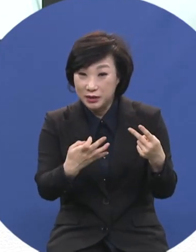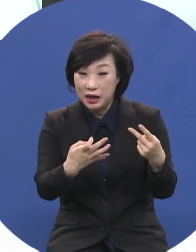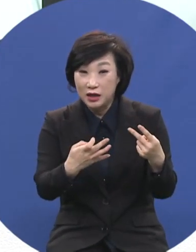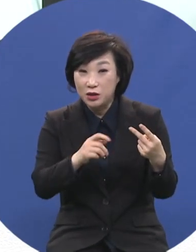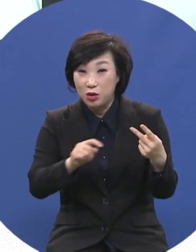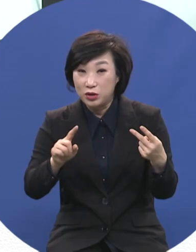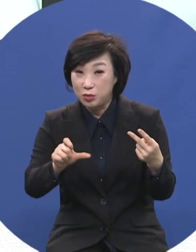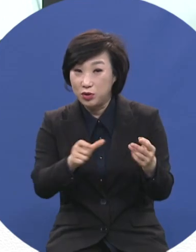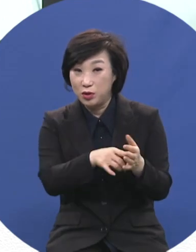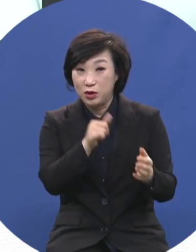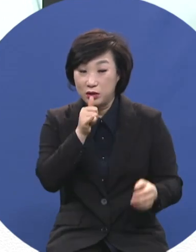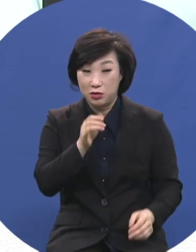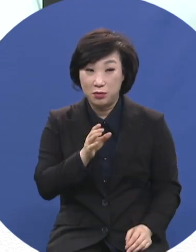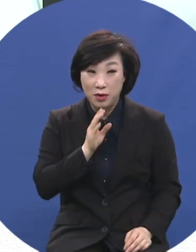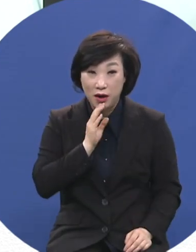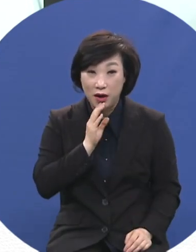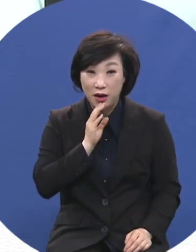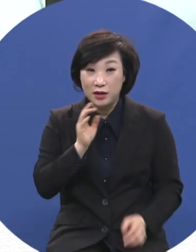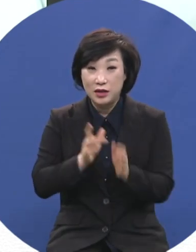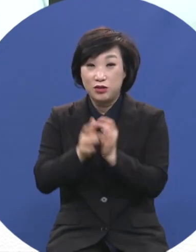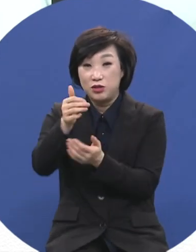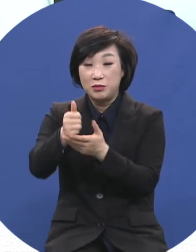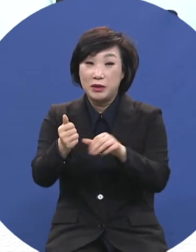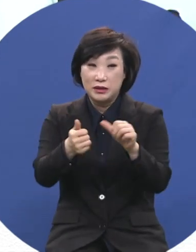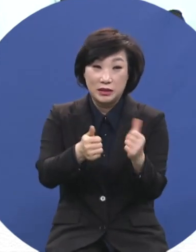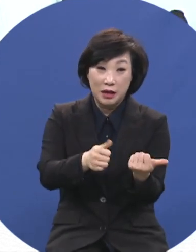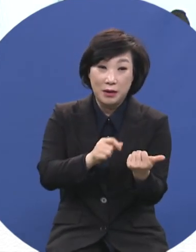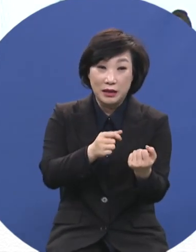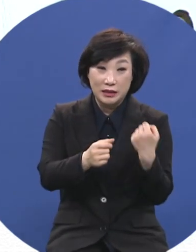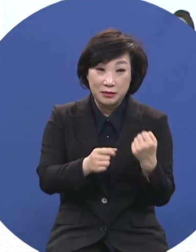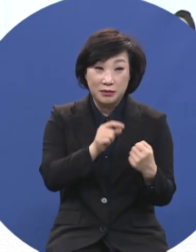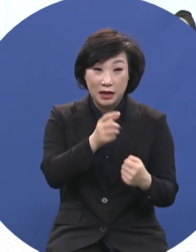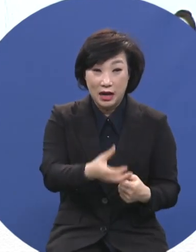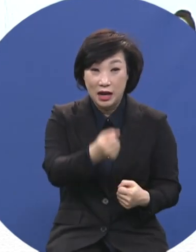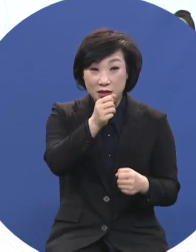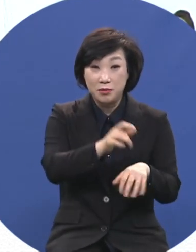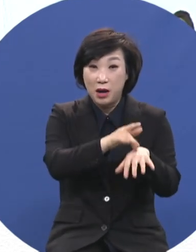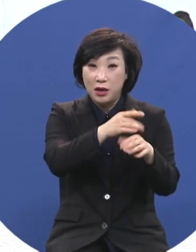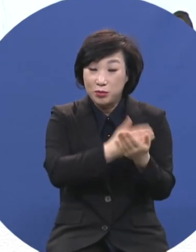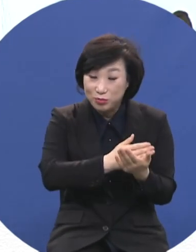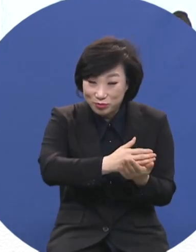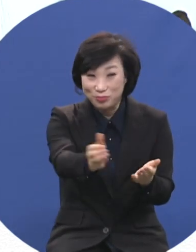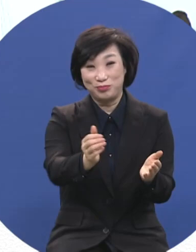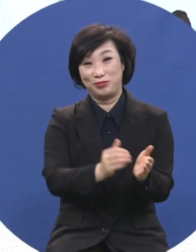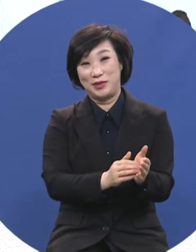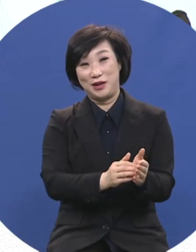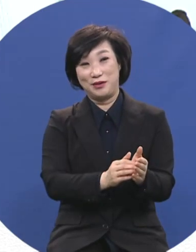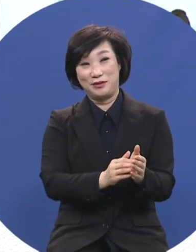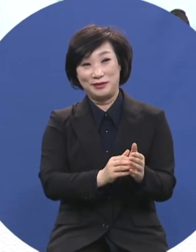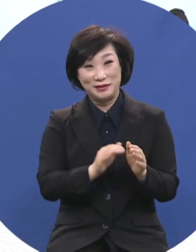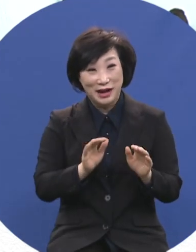15절에 말씀하고 계신데, 예수님이 사망의 세력을 잡은 자 마귀를 없이했다.